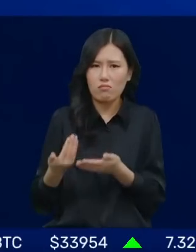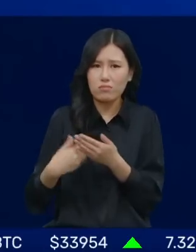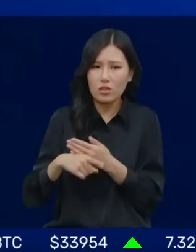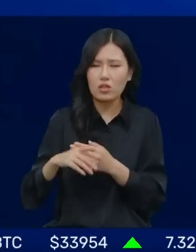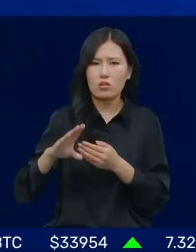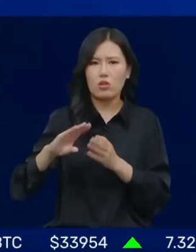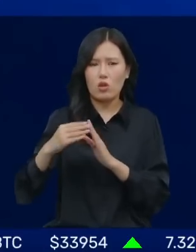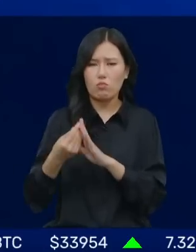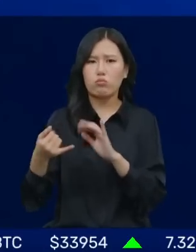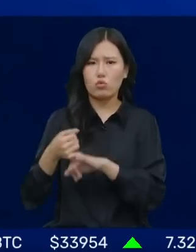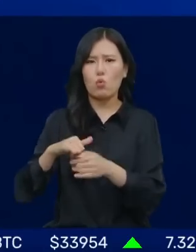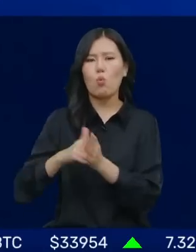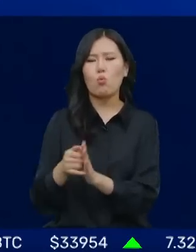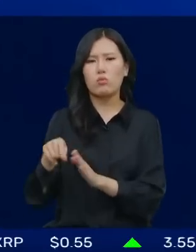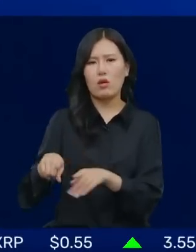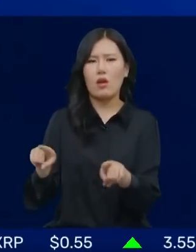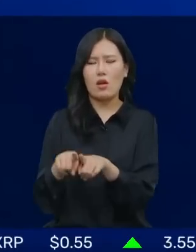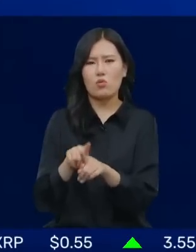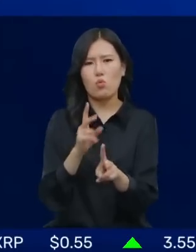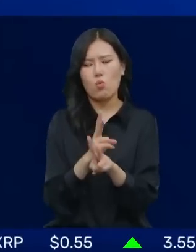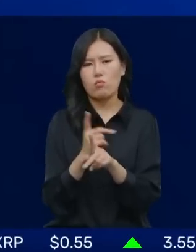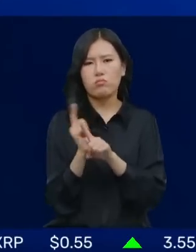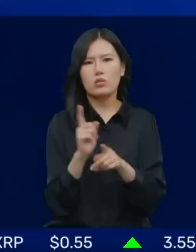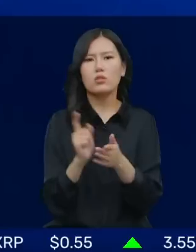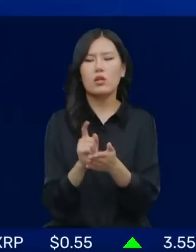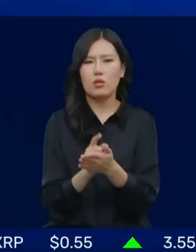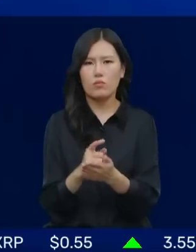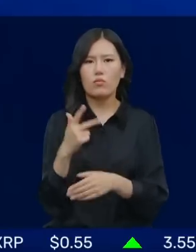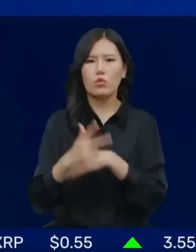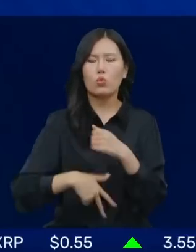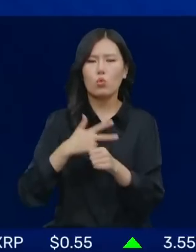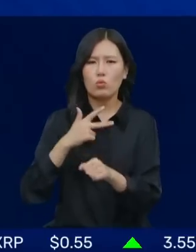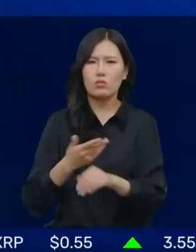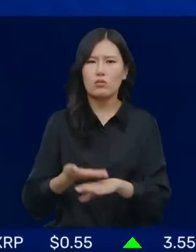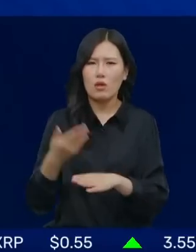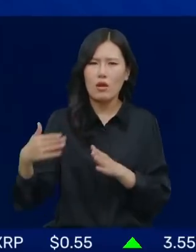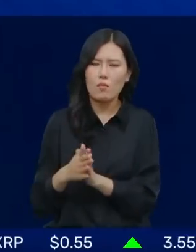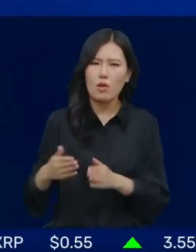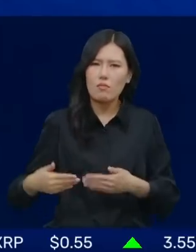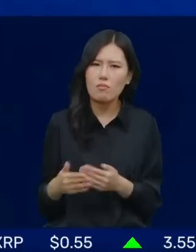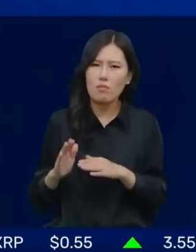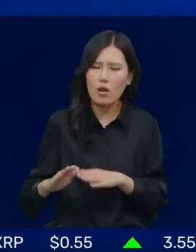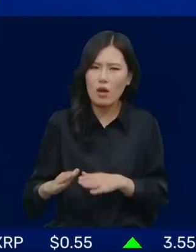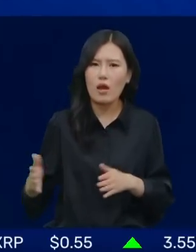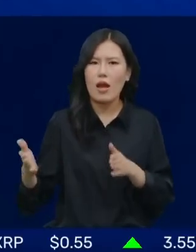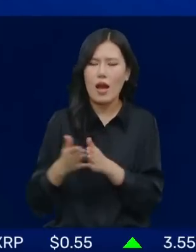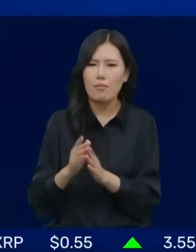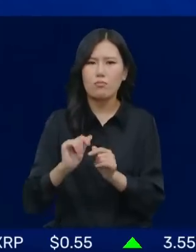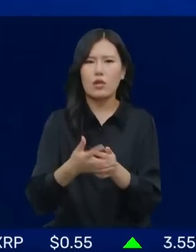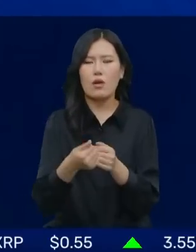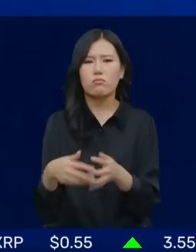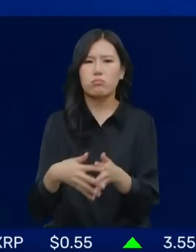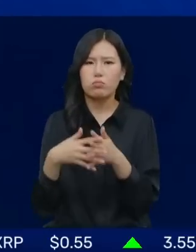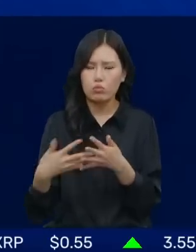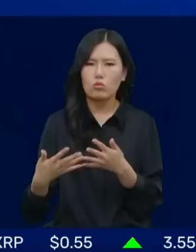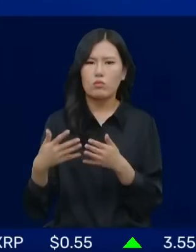бүл болсонтэй адил хууль өвлчилнэ гэсэн. 3-аас доошгүй жил тогтмол хамтран амьдарсан, хамтын хөрөнгө бий болгосон, нэг оршин суух хаяг